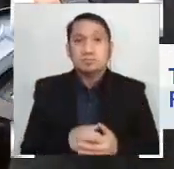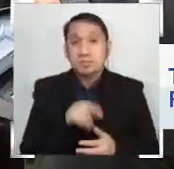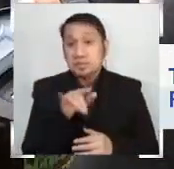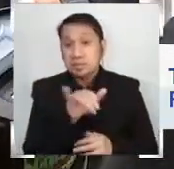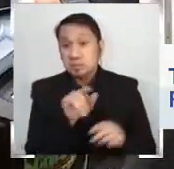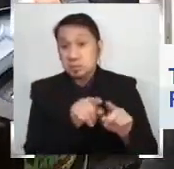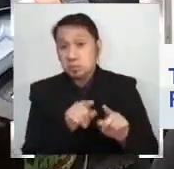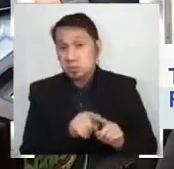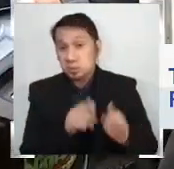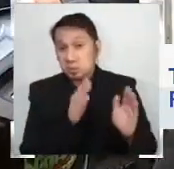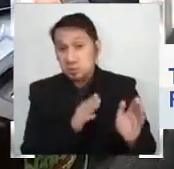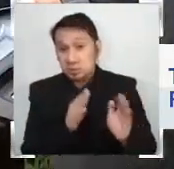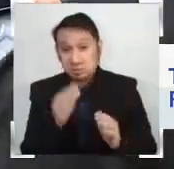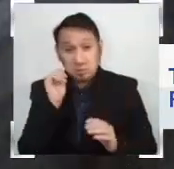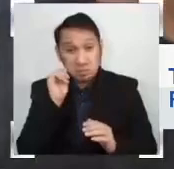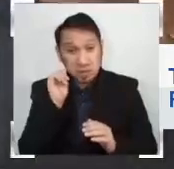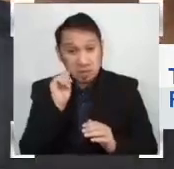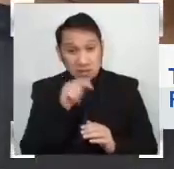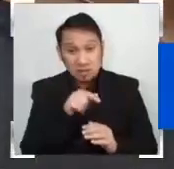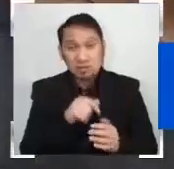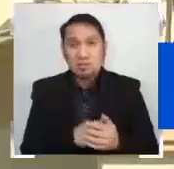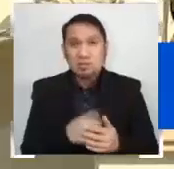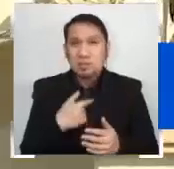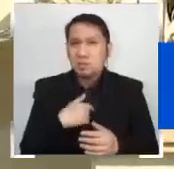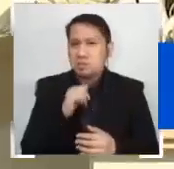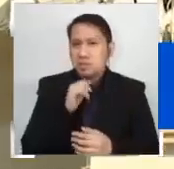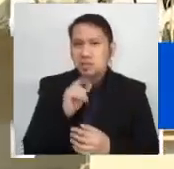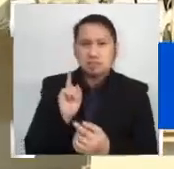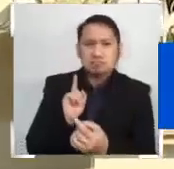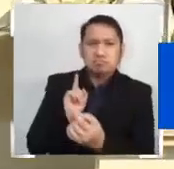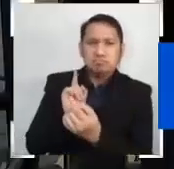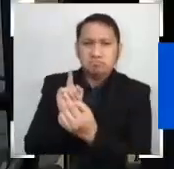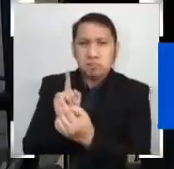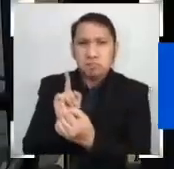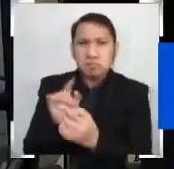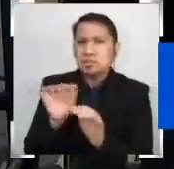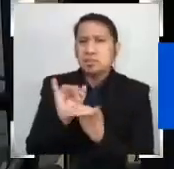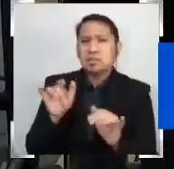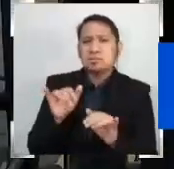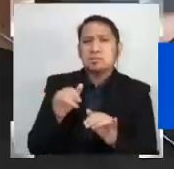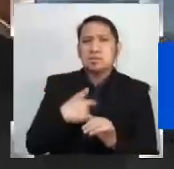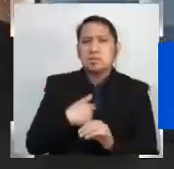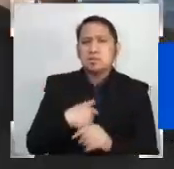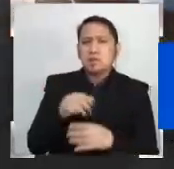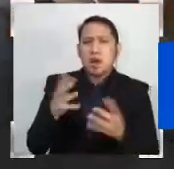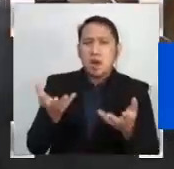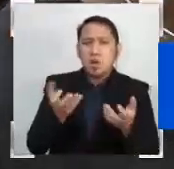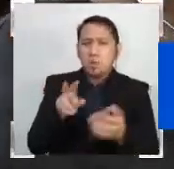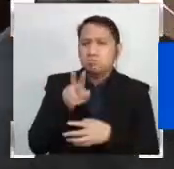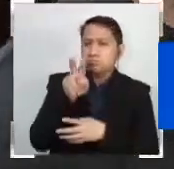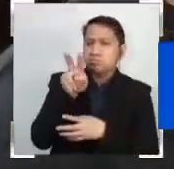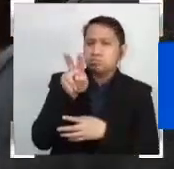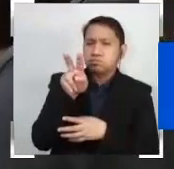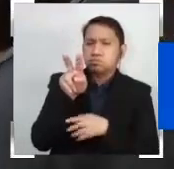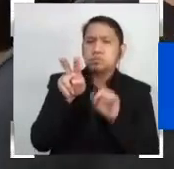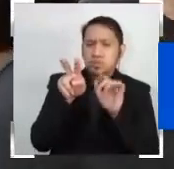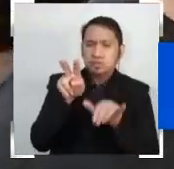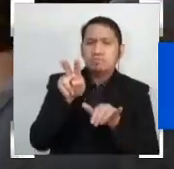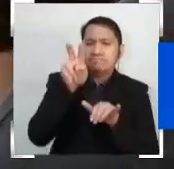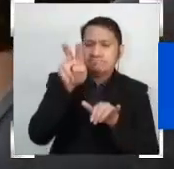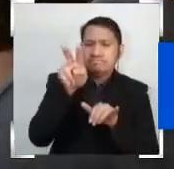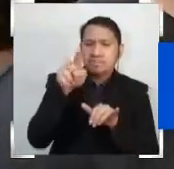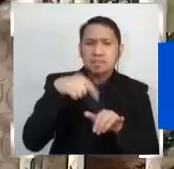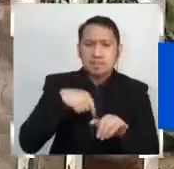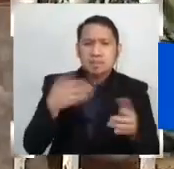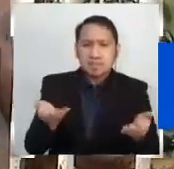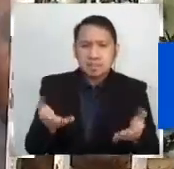malapitan, parang ganito rin po, ganyan. Basta masilayan lang po siya na dito magdadasal sa labas, okay